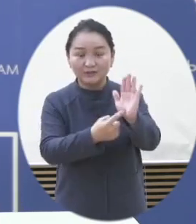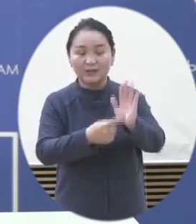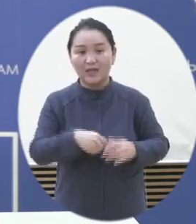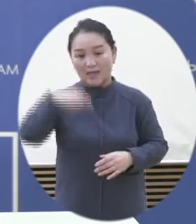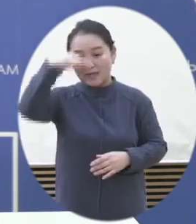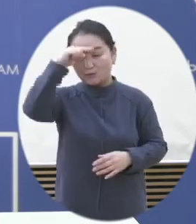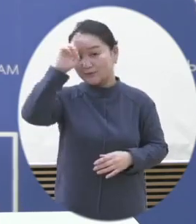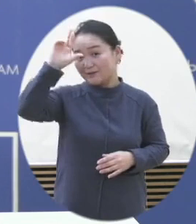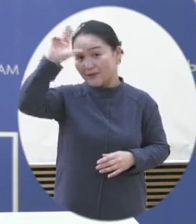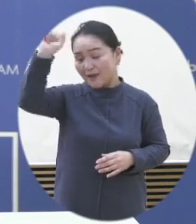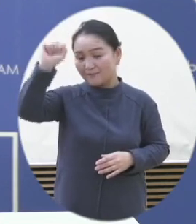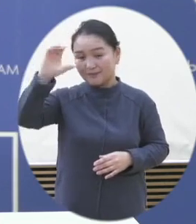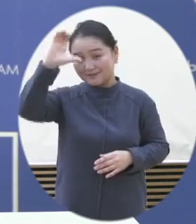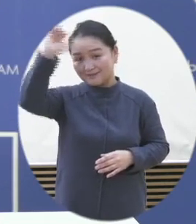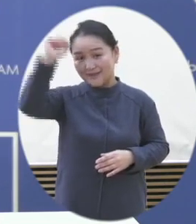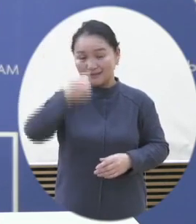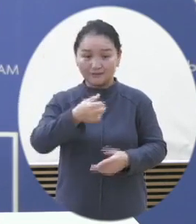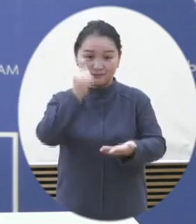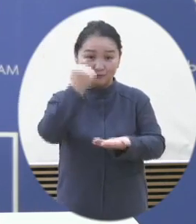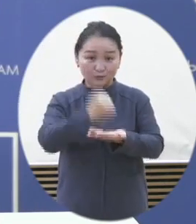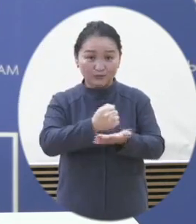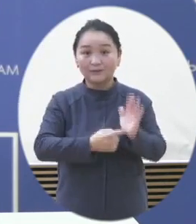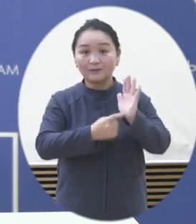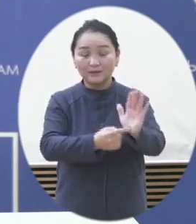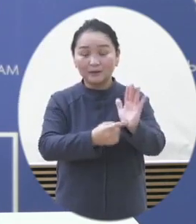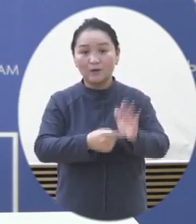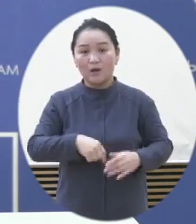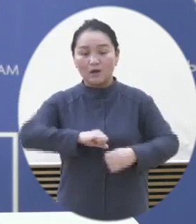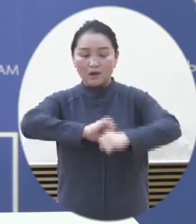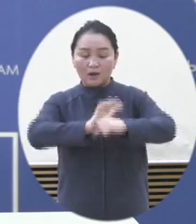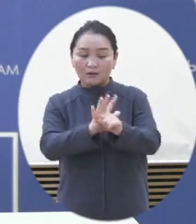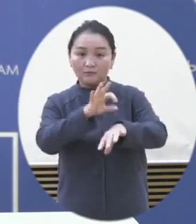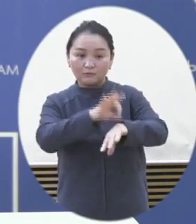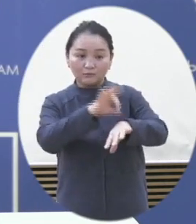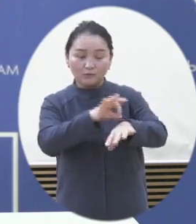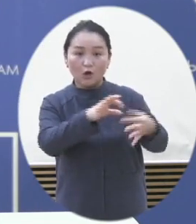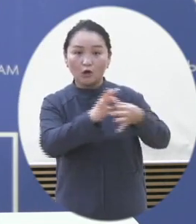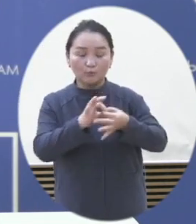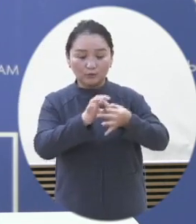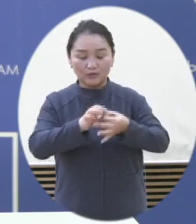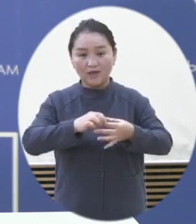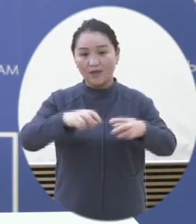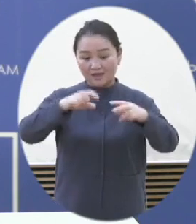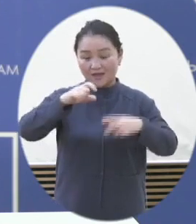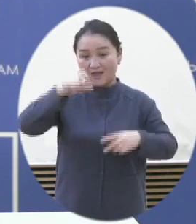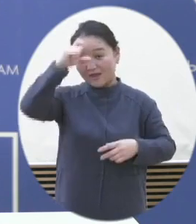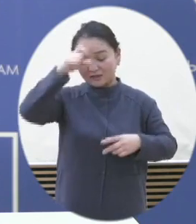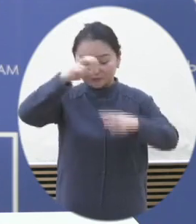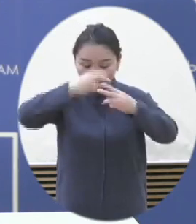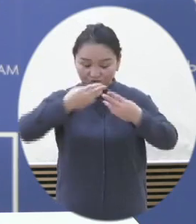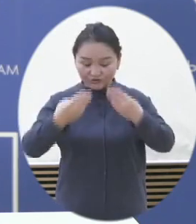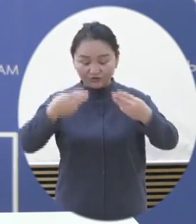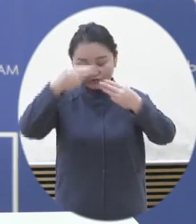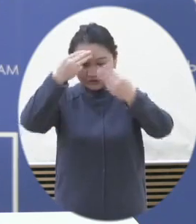Эрүүл мэндийн яамны сайдын тушаалын дагуу COVID-19-тэй холбоотой эрдэм шинжилгээ судалгааны ажлыг өдөртөн зохион байгуулах ажлын хэсэг бол ажиллаж